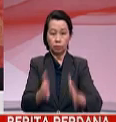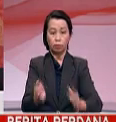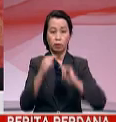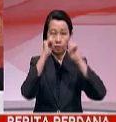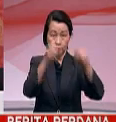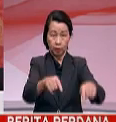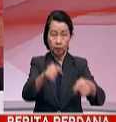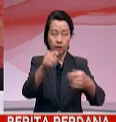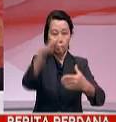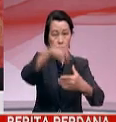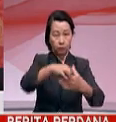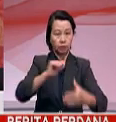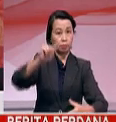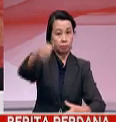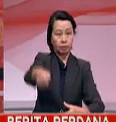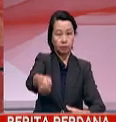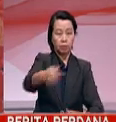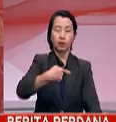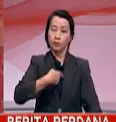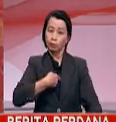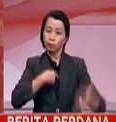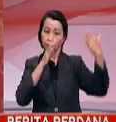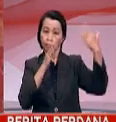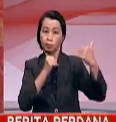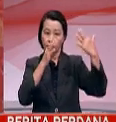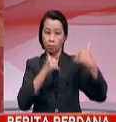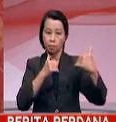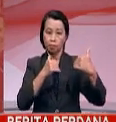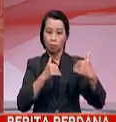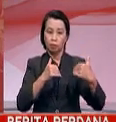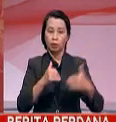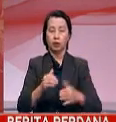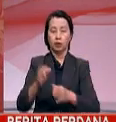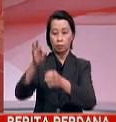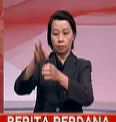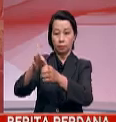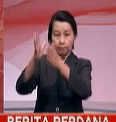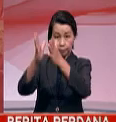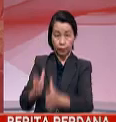pada hari esok, saya berharap supaya pengundi